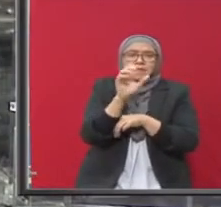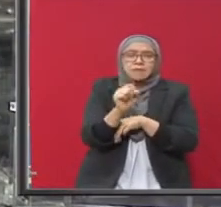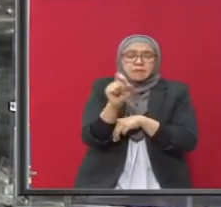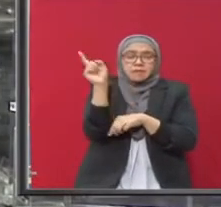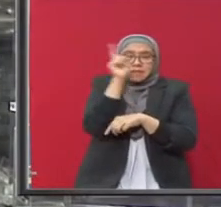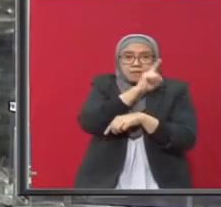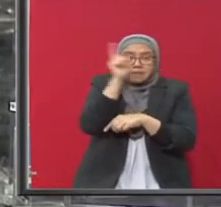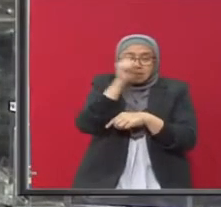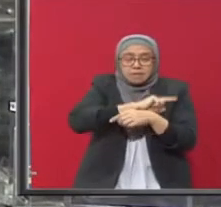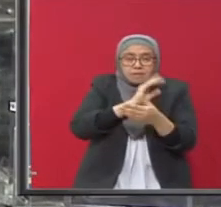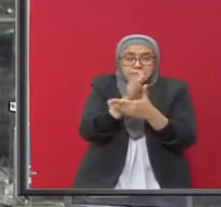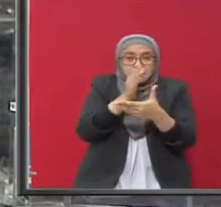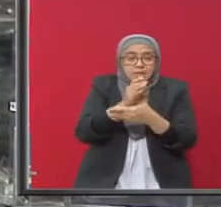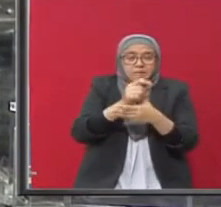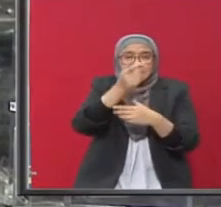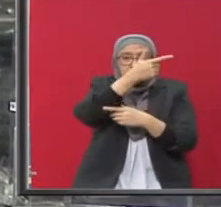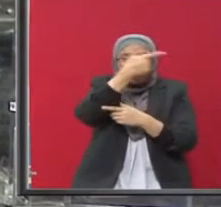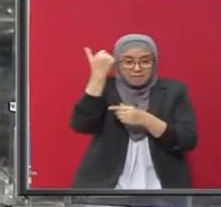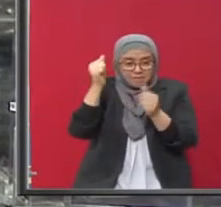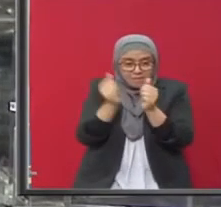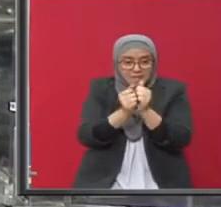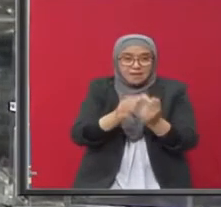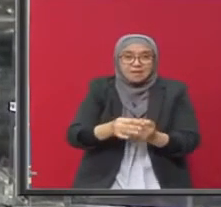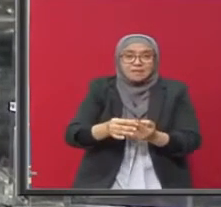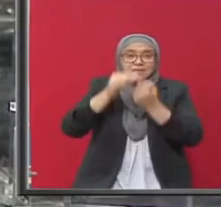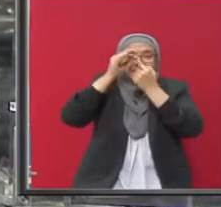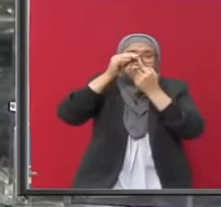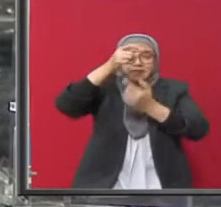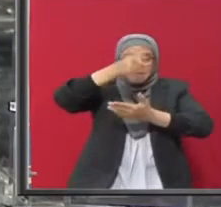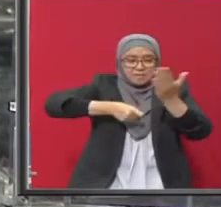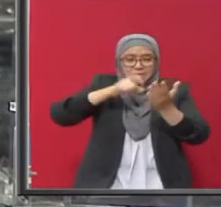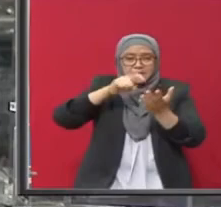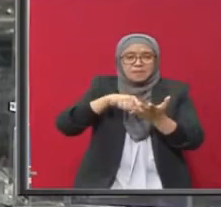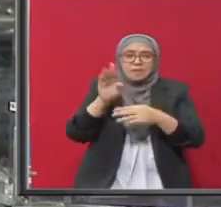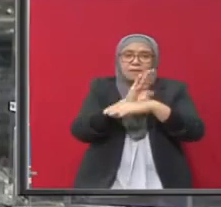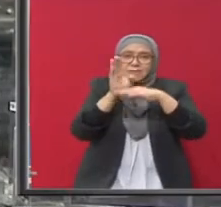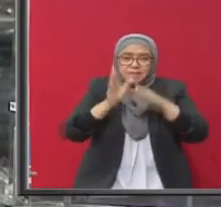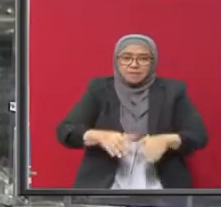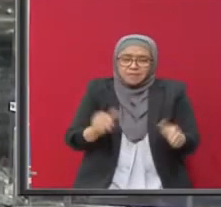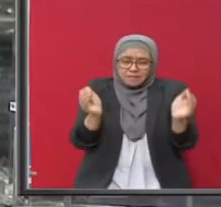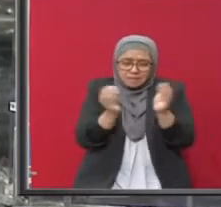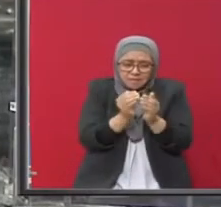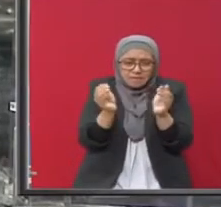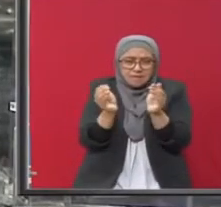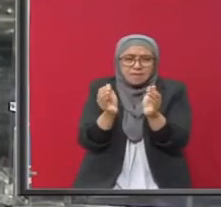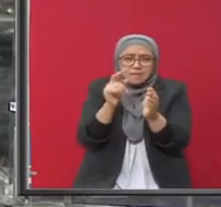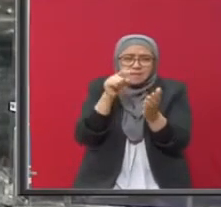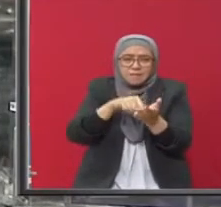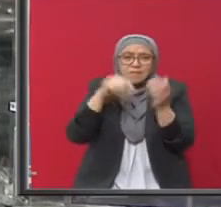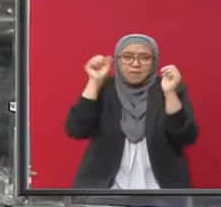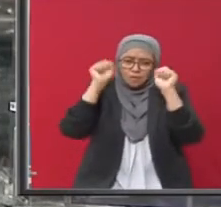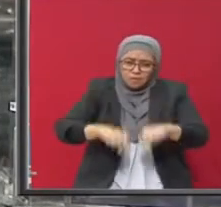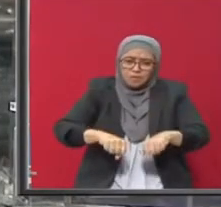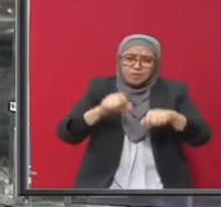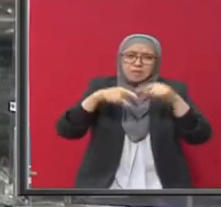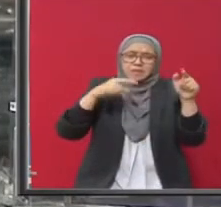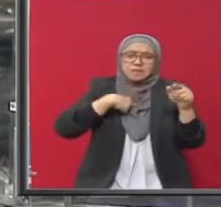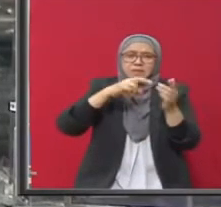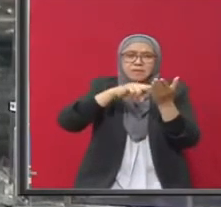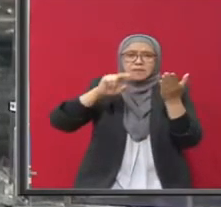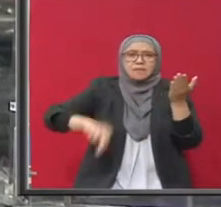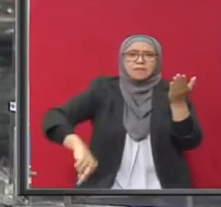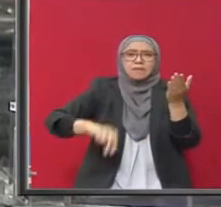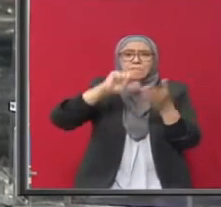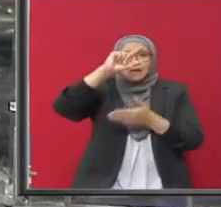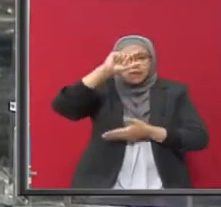teruk. Hal ini kerana dengan pengecualian cukai, para peniaga kecil-kecilan terutamanya mampu merendahkan lagi